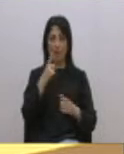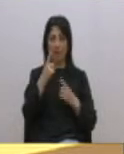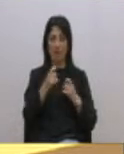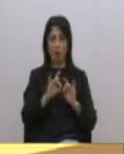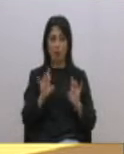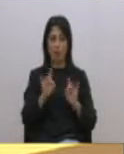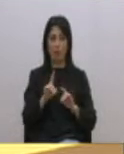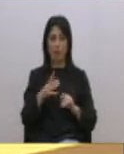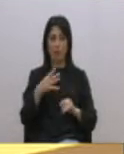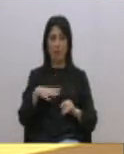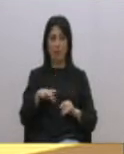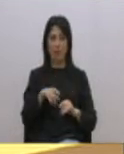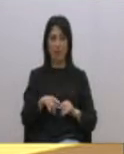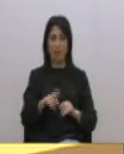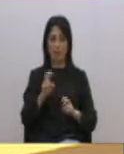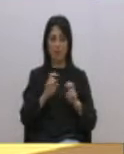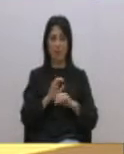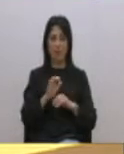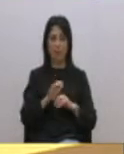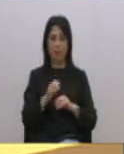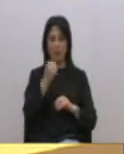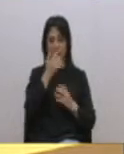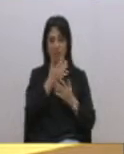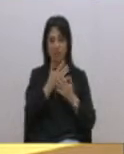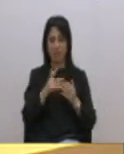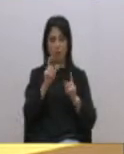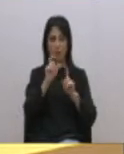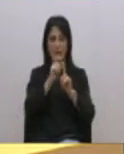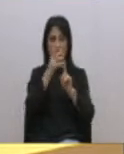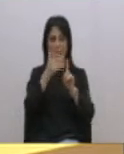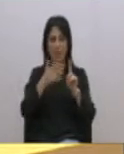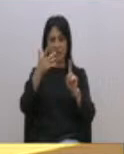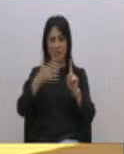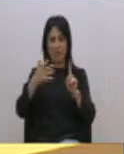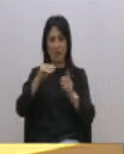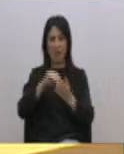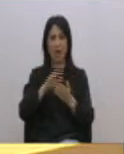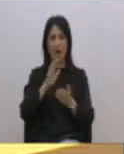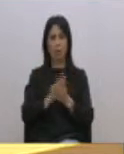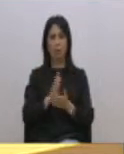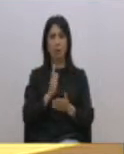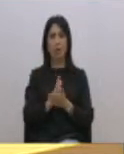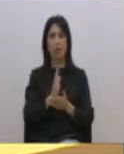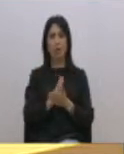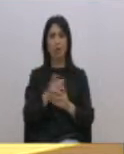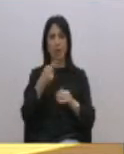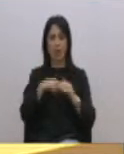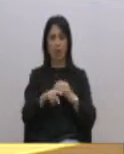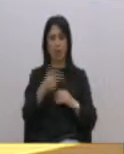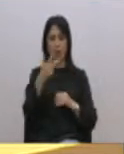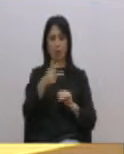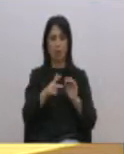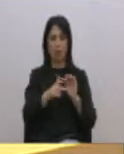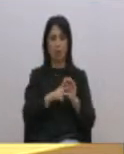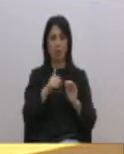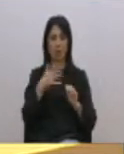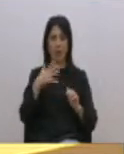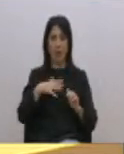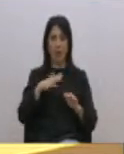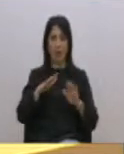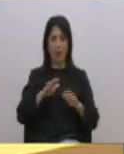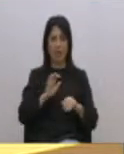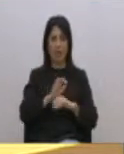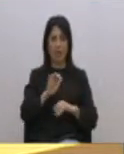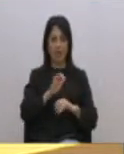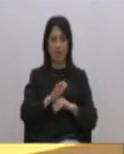უნდა მოგვეწოდოთ, რომ საქართველოში წარმოებული საქონლის 64 რეგისტრირებული არის, აქედან 38 როგორც ქართული